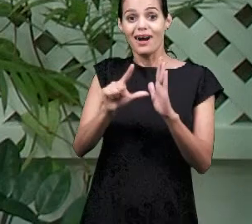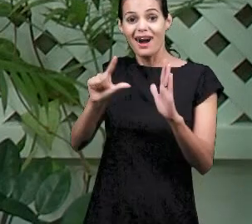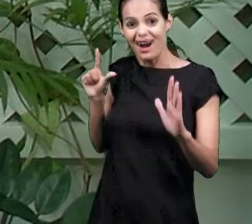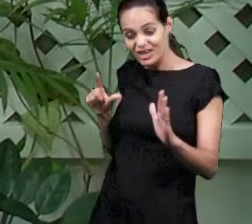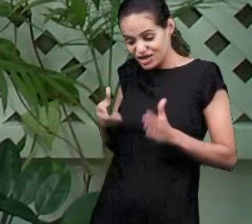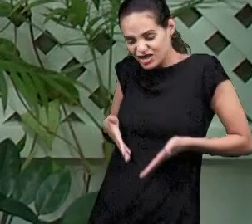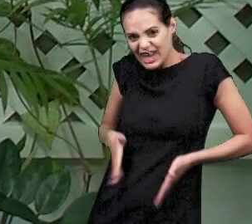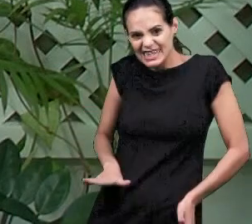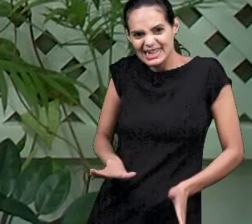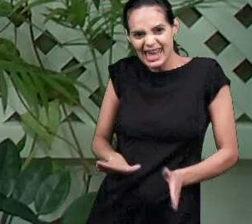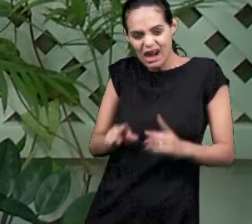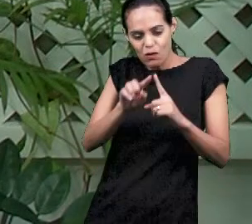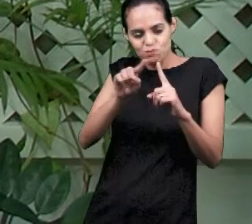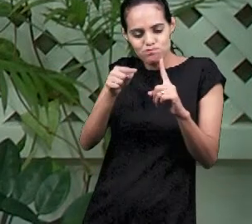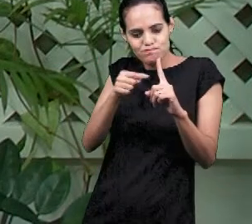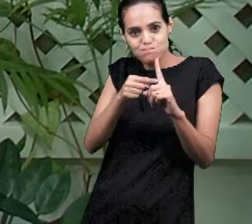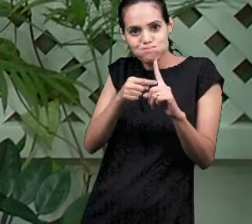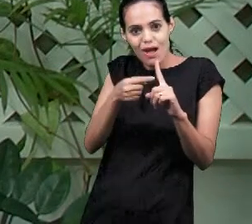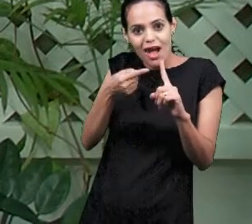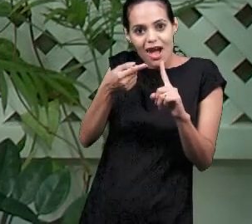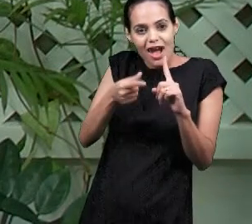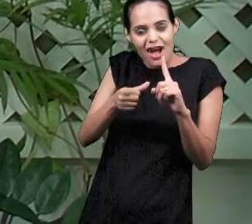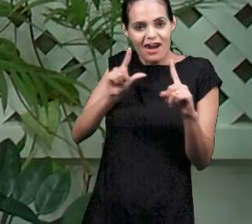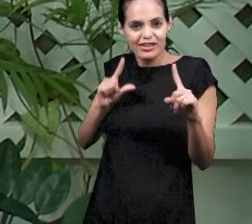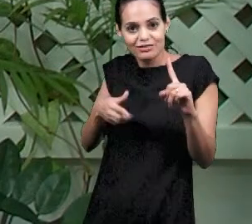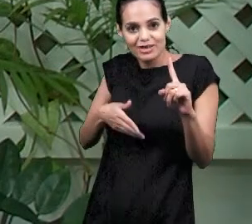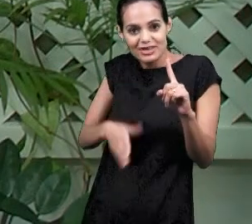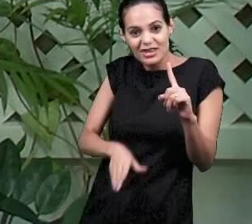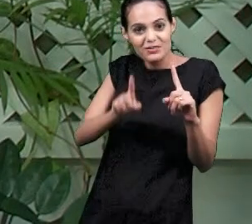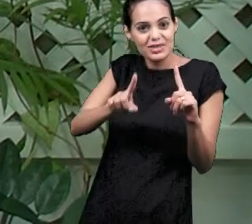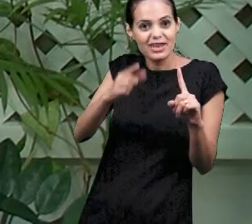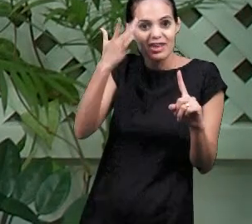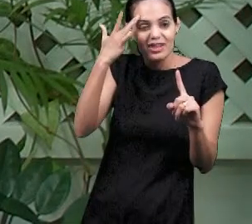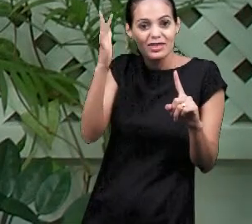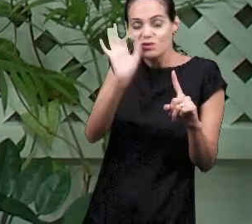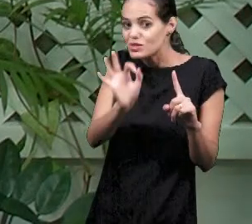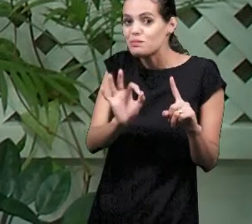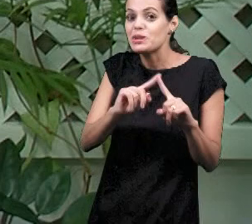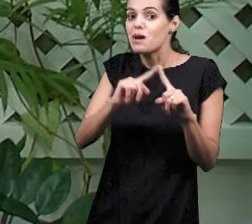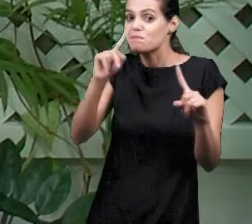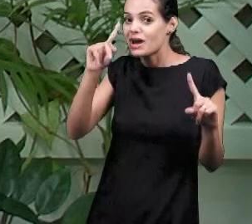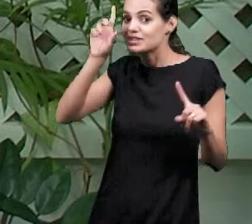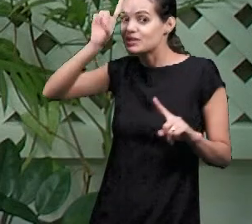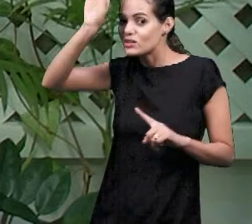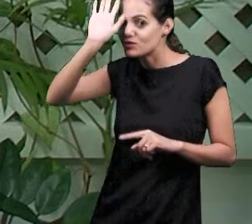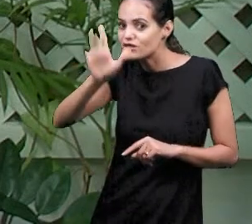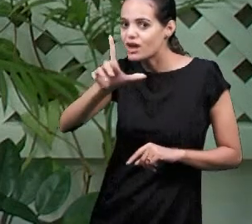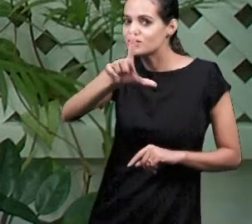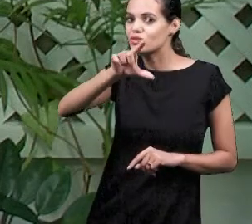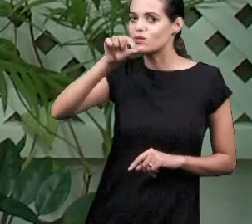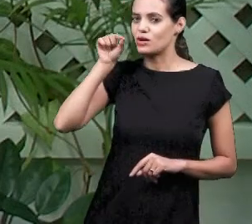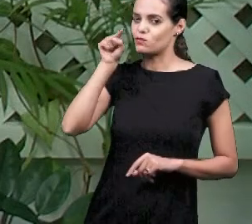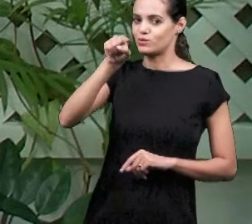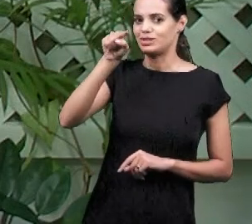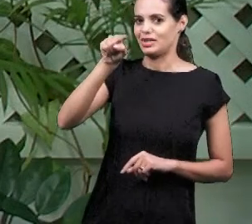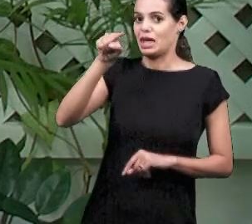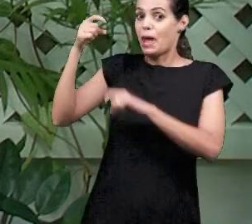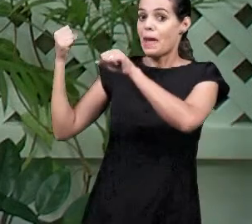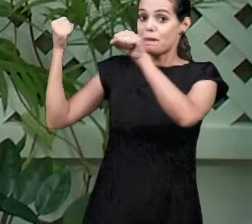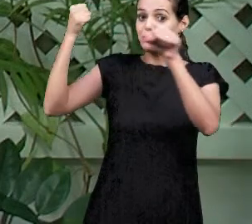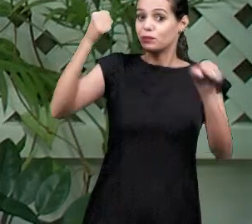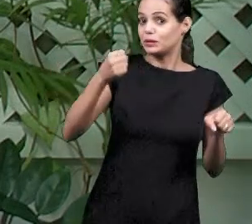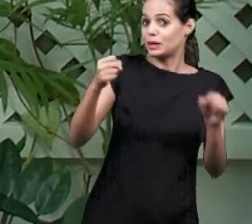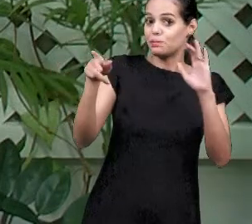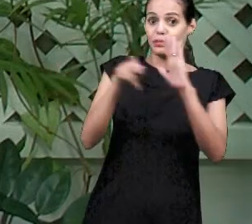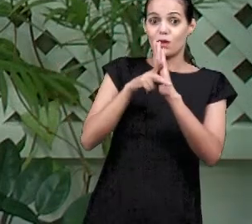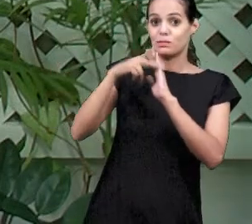élise Dieu. Mais c'est le contraire dans le salut. C'est Dieu qui élit l'homme. On voit dans 1 Pierre